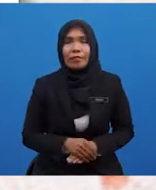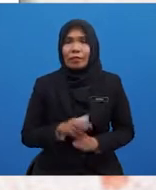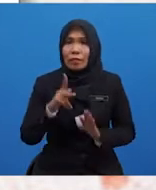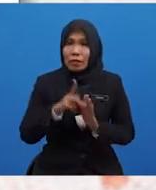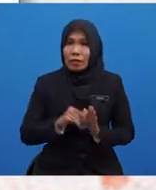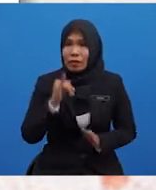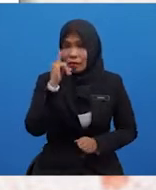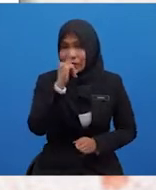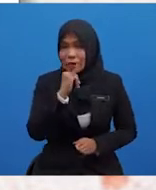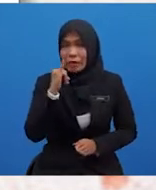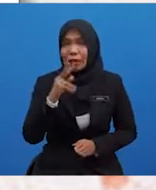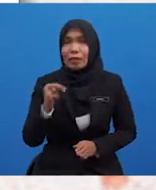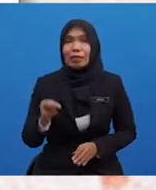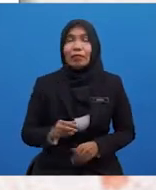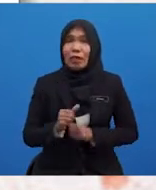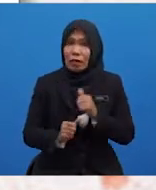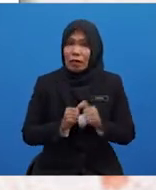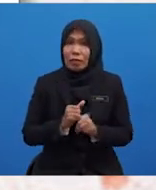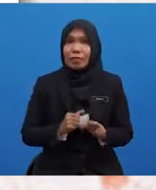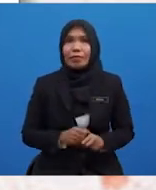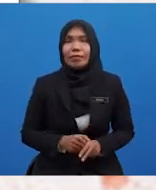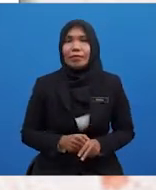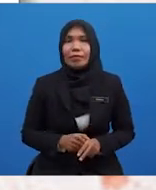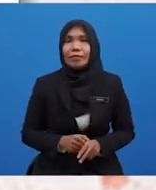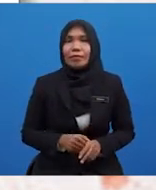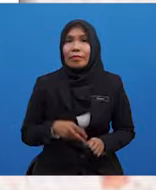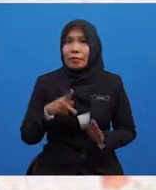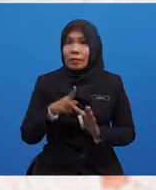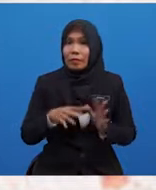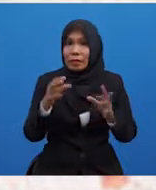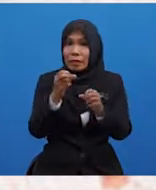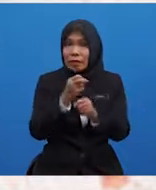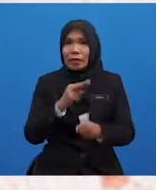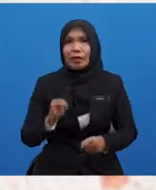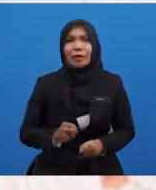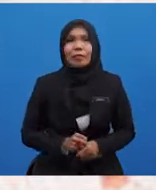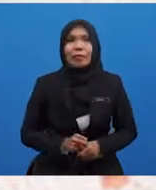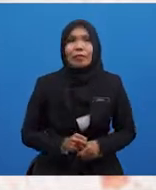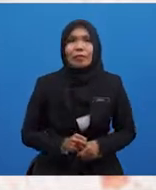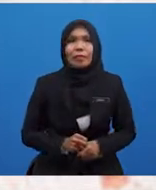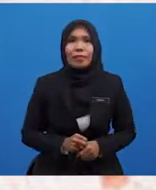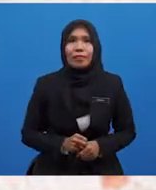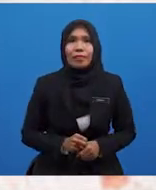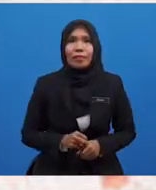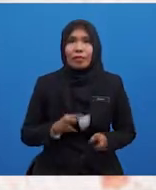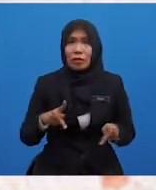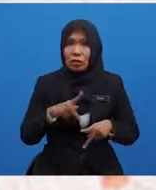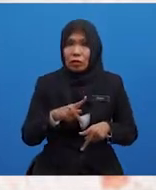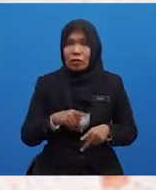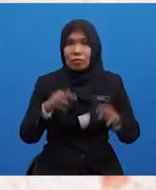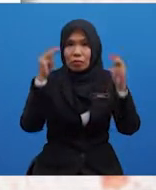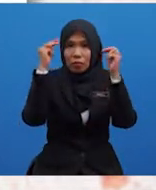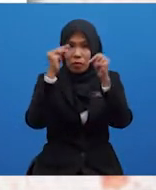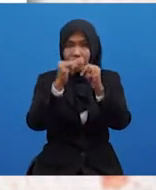keindahan alam semula jadi, pendapatan, manakala kotak-kotak maklumat